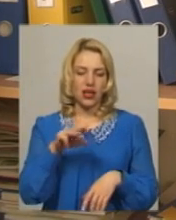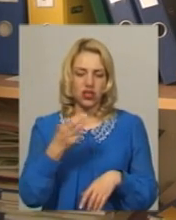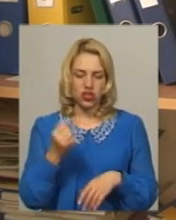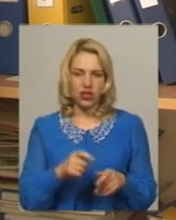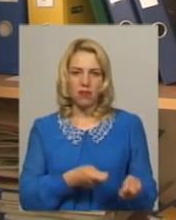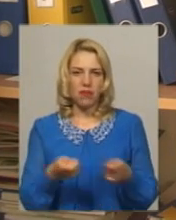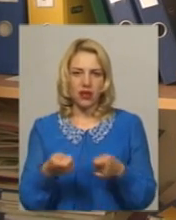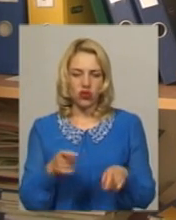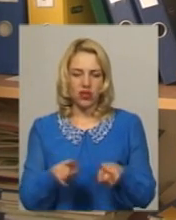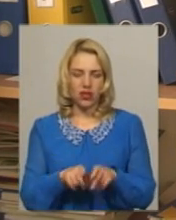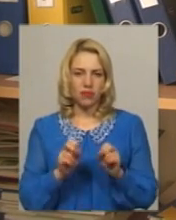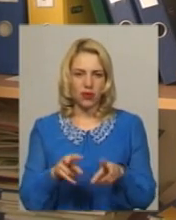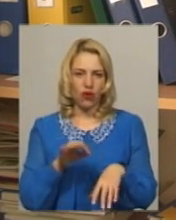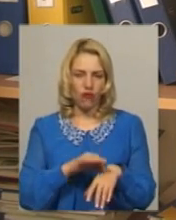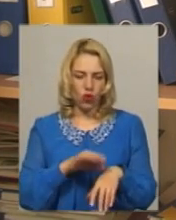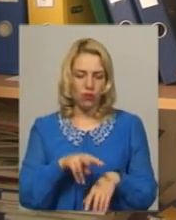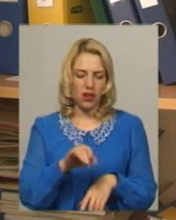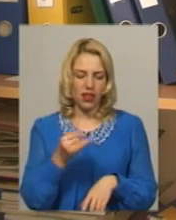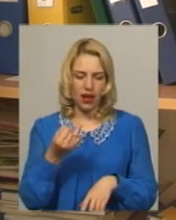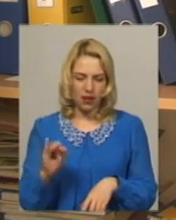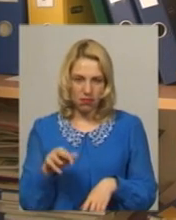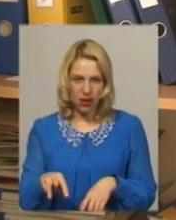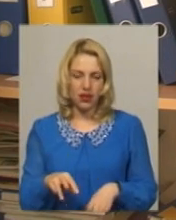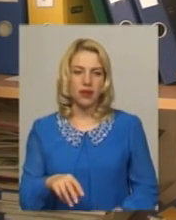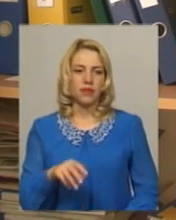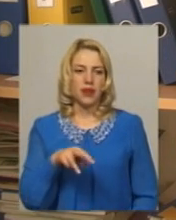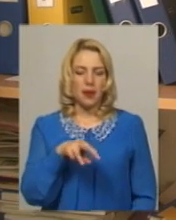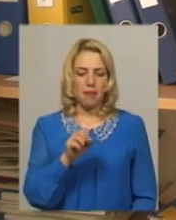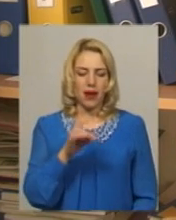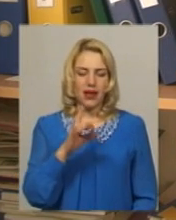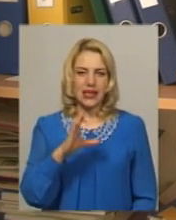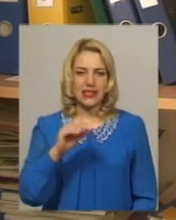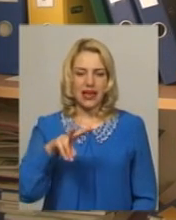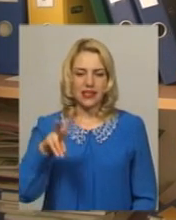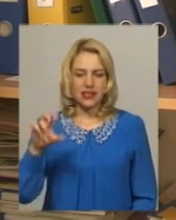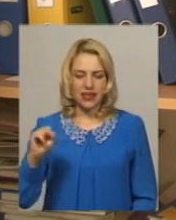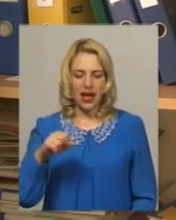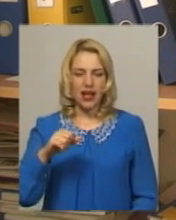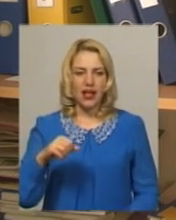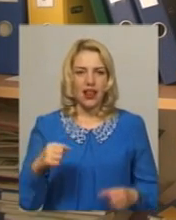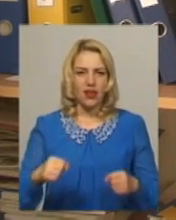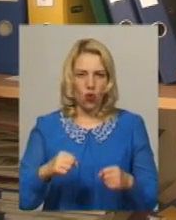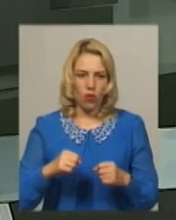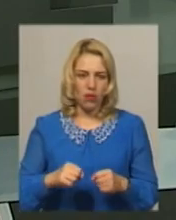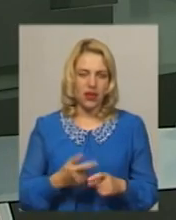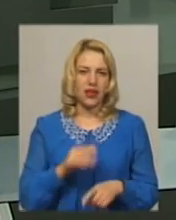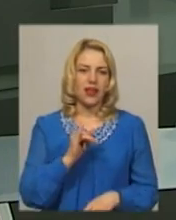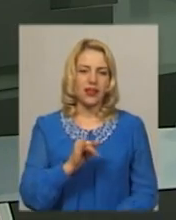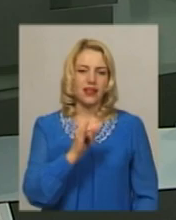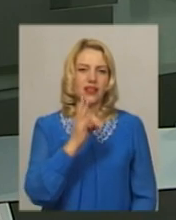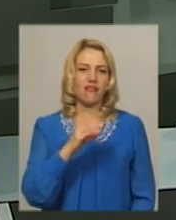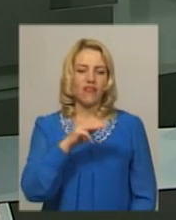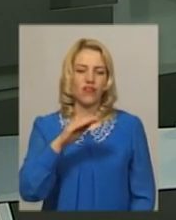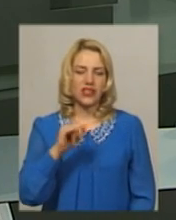Це хвороба Лайма або лаймбореліоз, марсельська лихоманка, а також вірусний кліщовий енцефаліт.